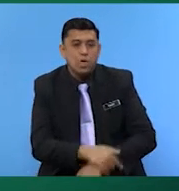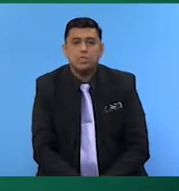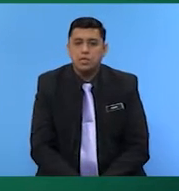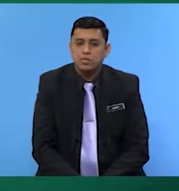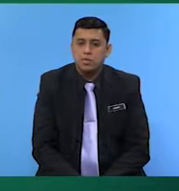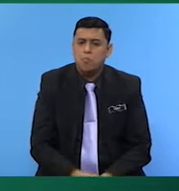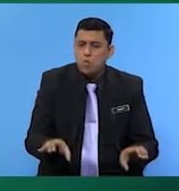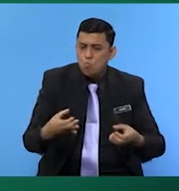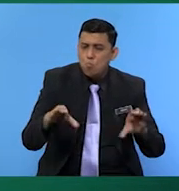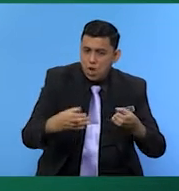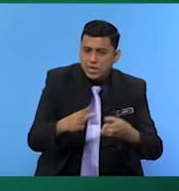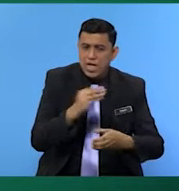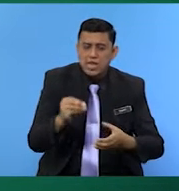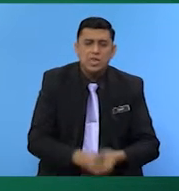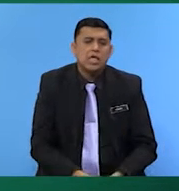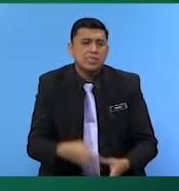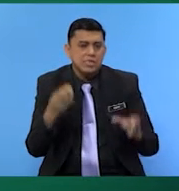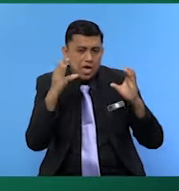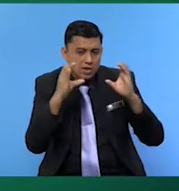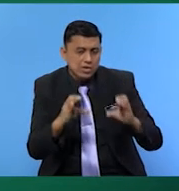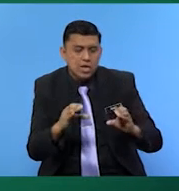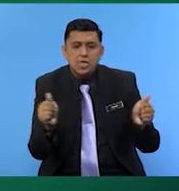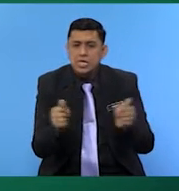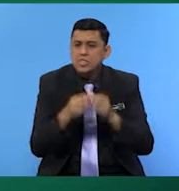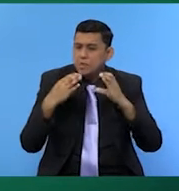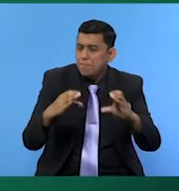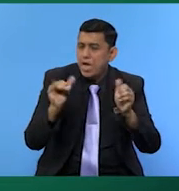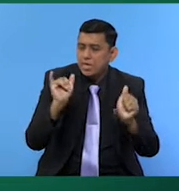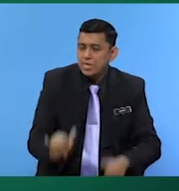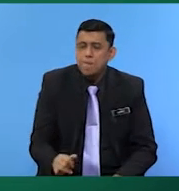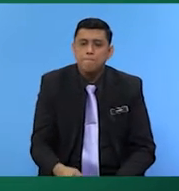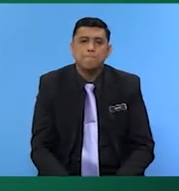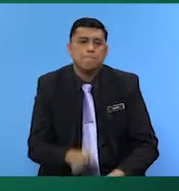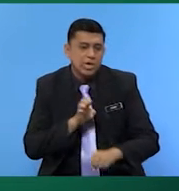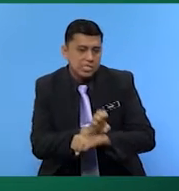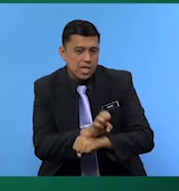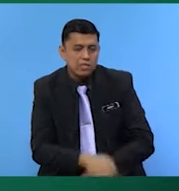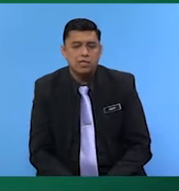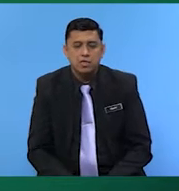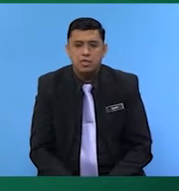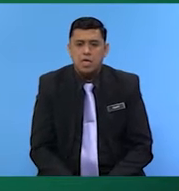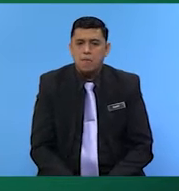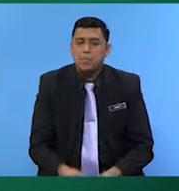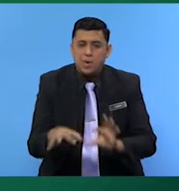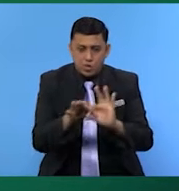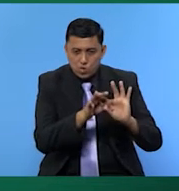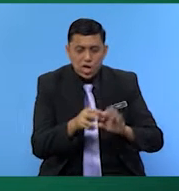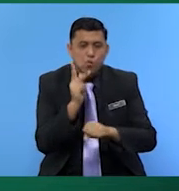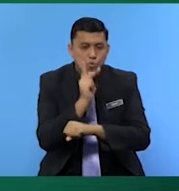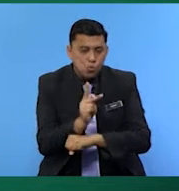adaptasi dan asimilasi dalam kalangan rakyat dengan cepat dan berkesan. Hasilnya, perpaduan yang kukuh dapat